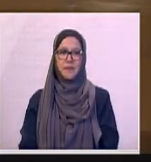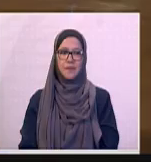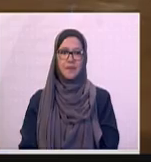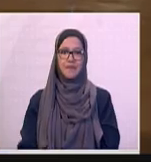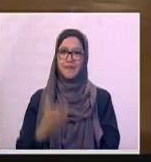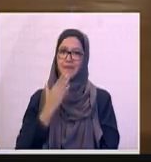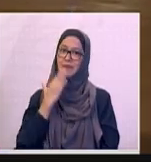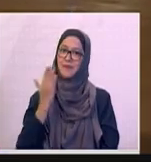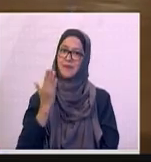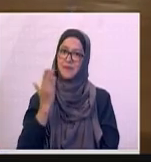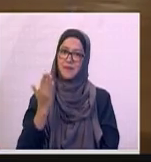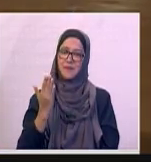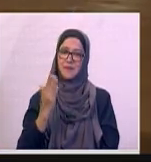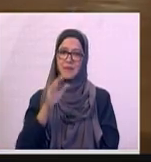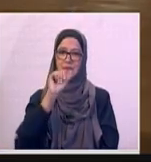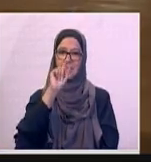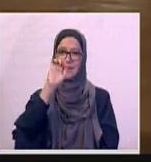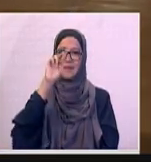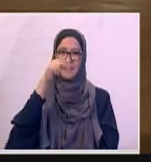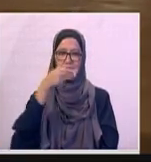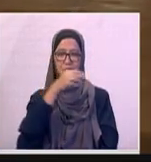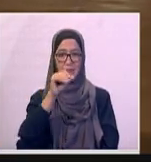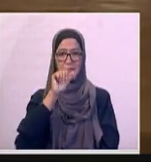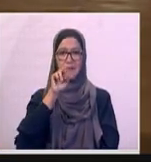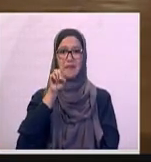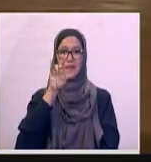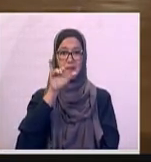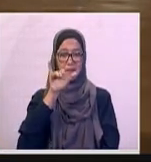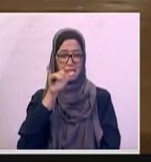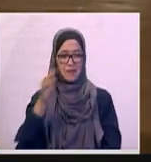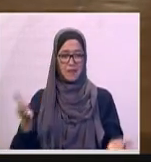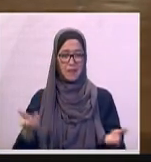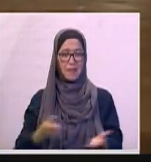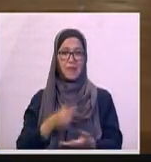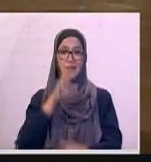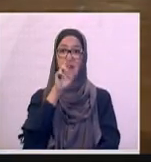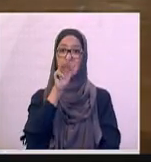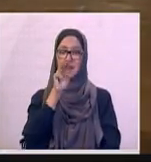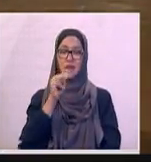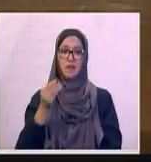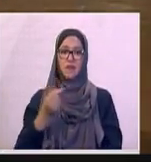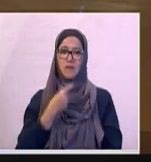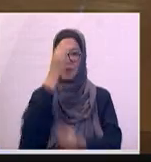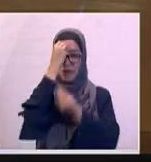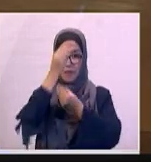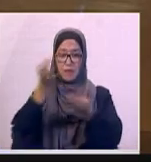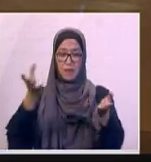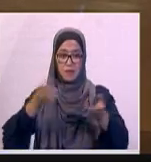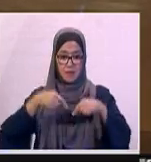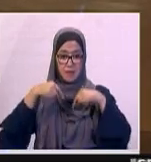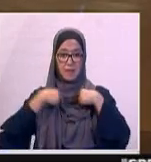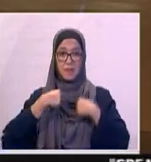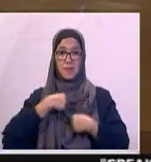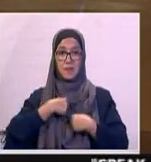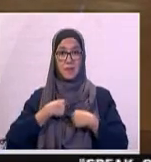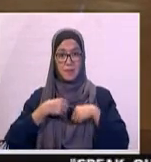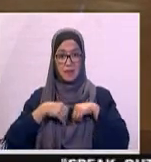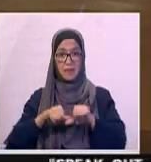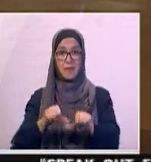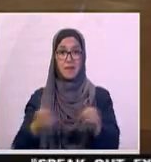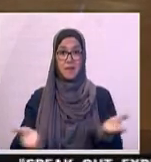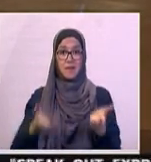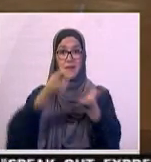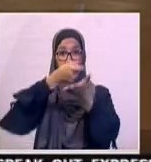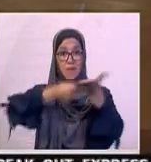Baik, terima kasih Atika dan juga Andy di studio. Seperti yang anda sedia maklum, saya masih lagi berada di Plaza Tol Sungai Besi